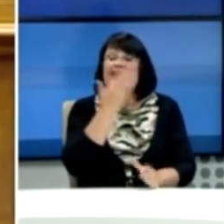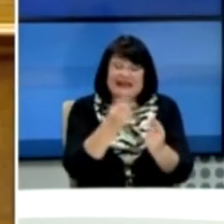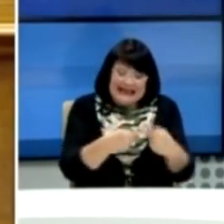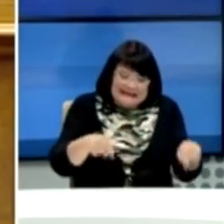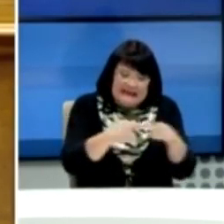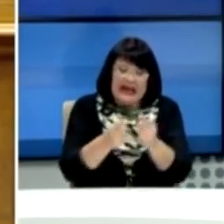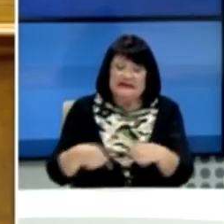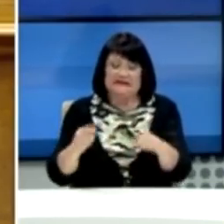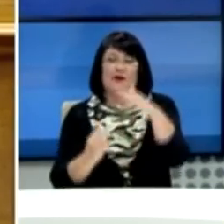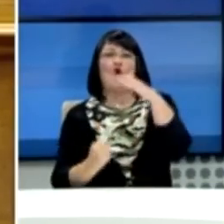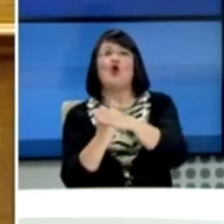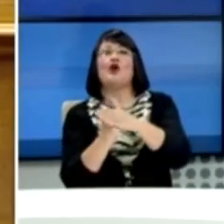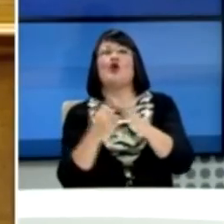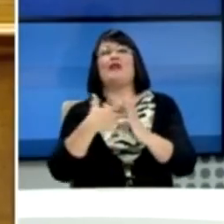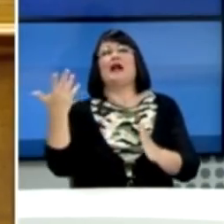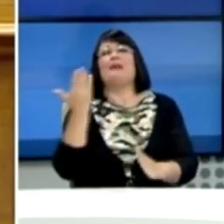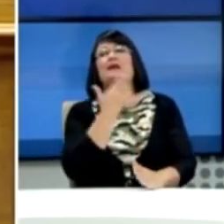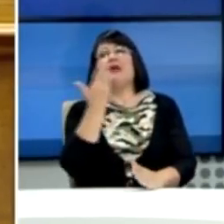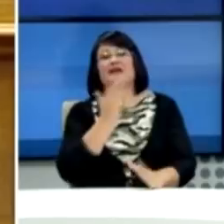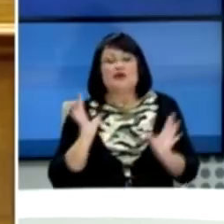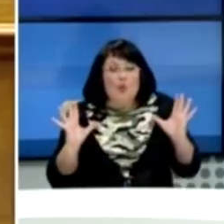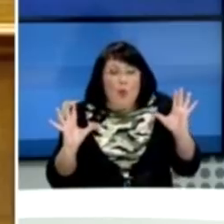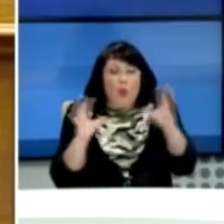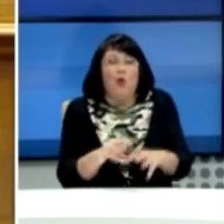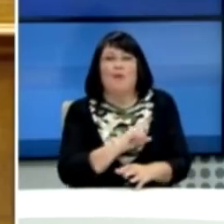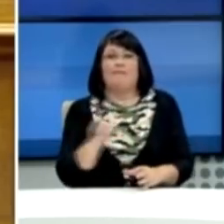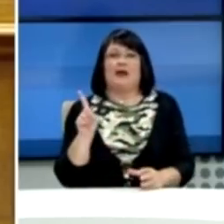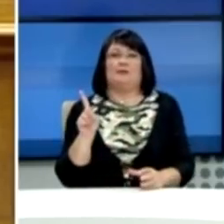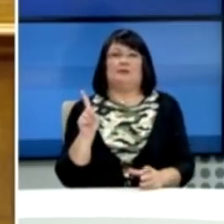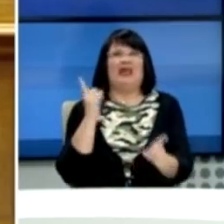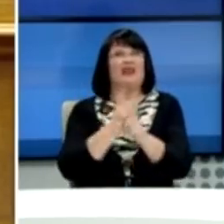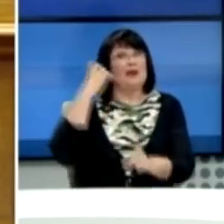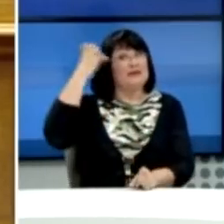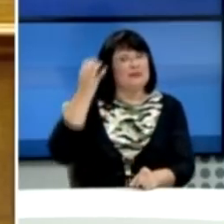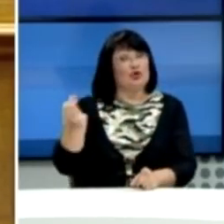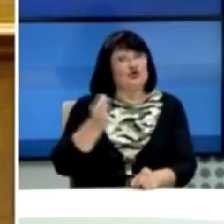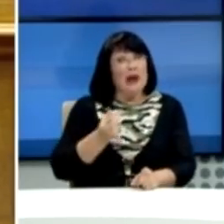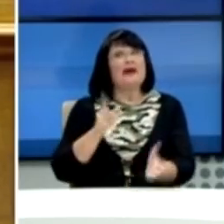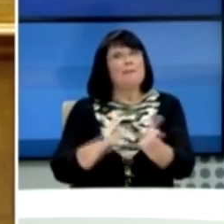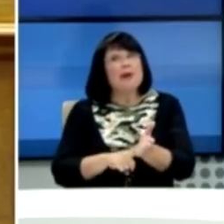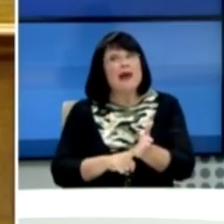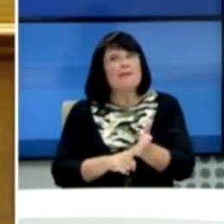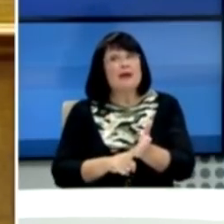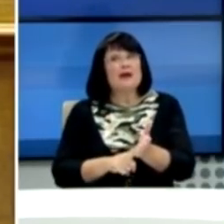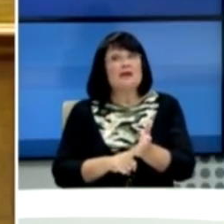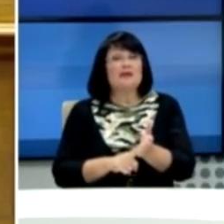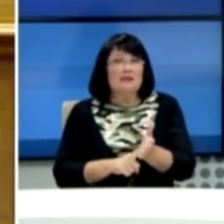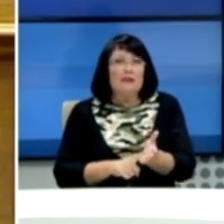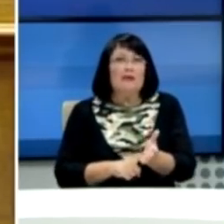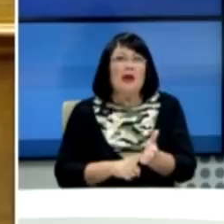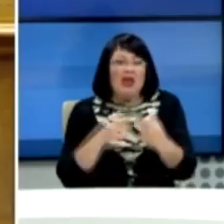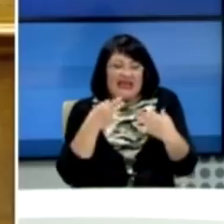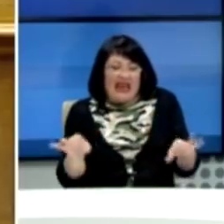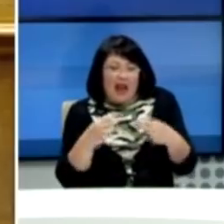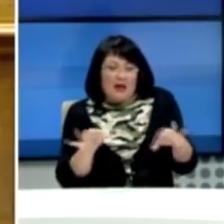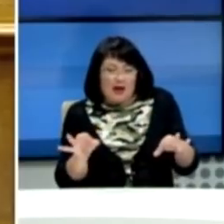για να υπάρξει και αποφυγή συνωστισμού όπως και οι ειδικοί θέτουν, αλλά και για να καλυφθούν μορφωτικά κενά